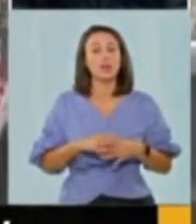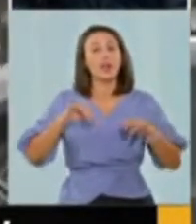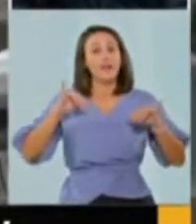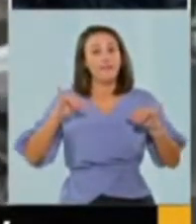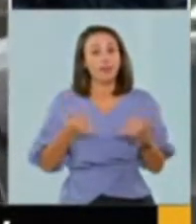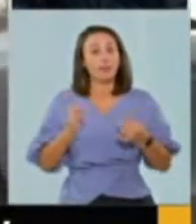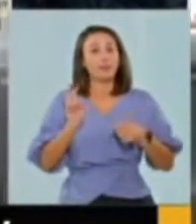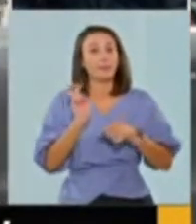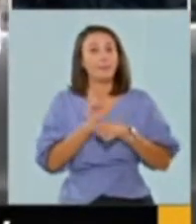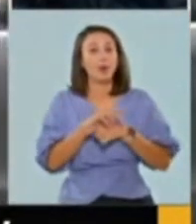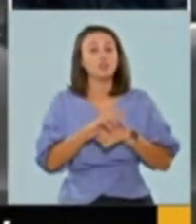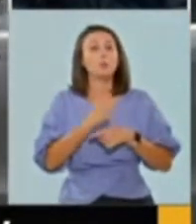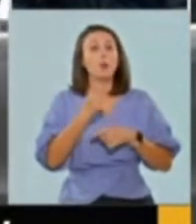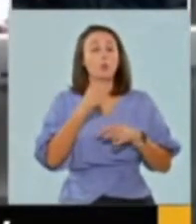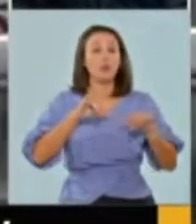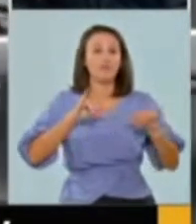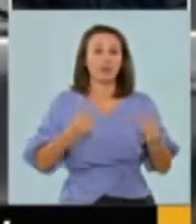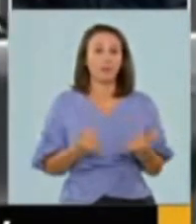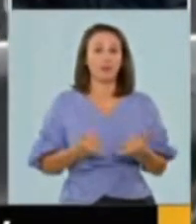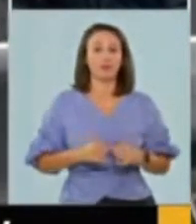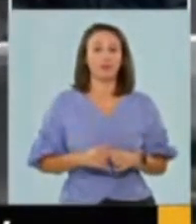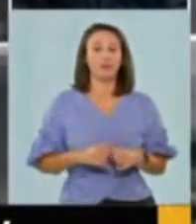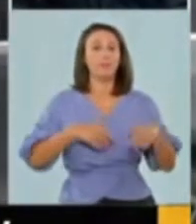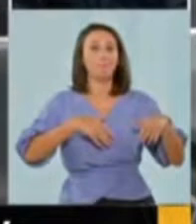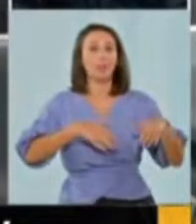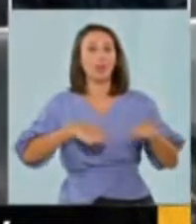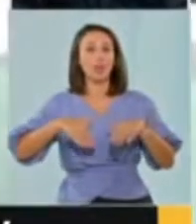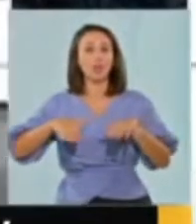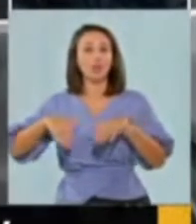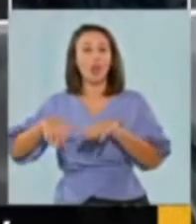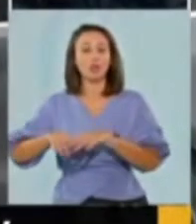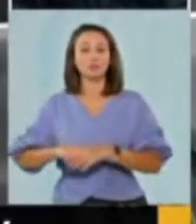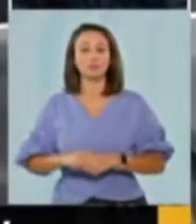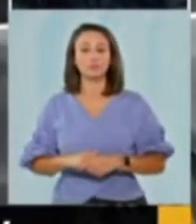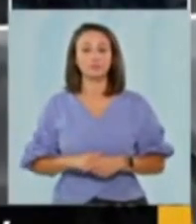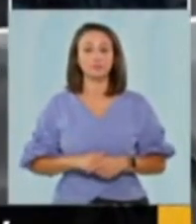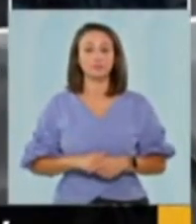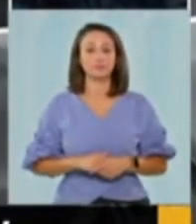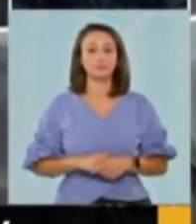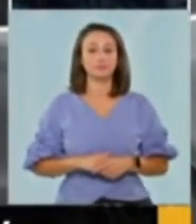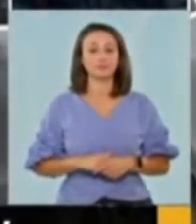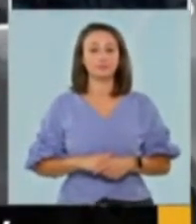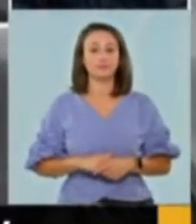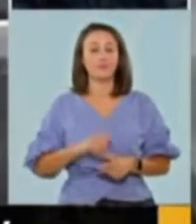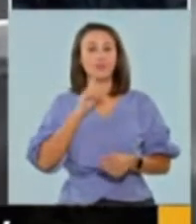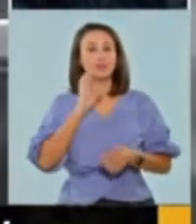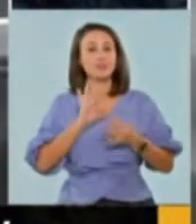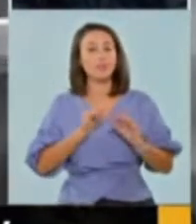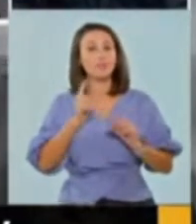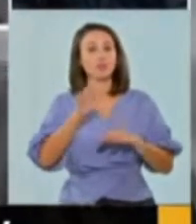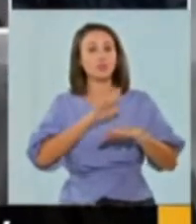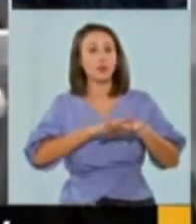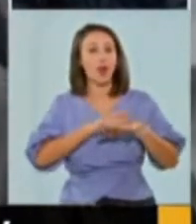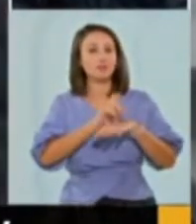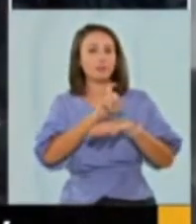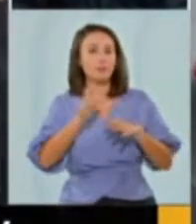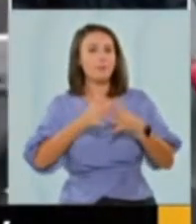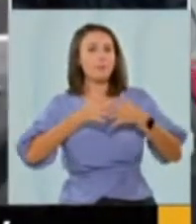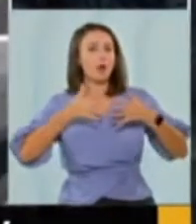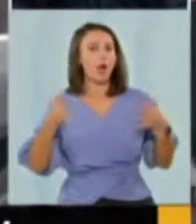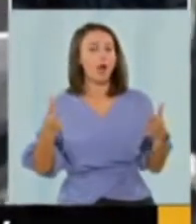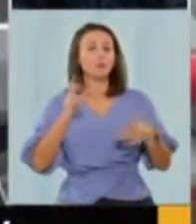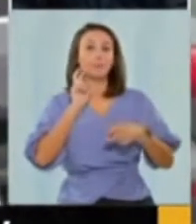evenimentul, participarea la un pelerinaj a dus la această rată mare. Persoanele